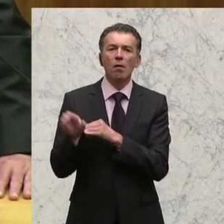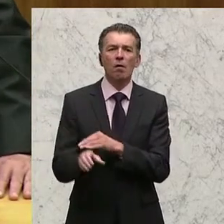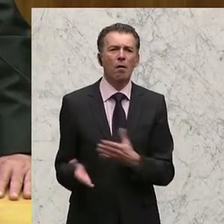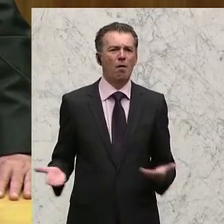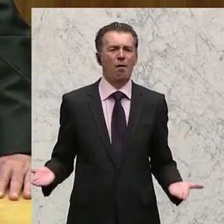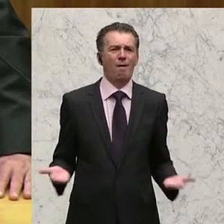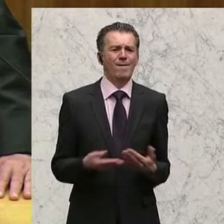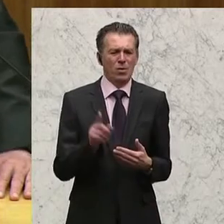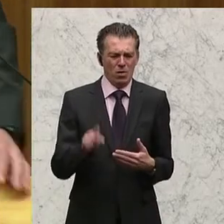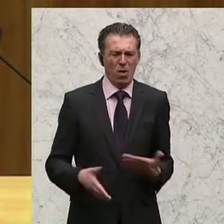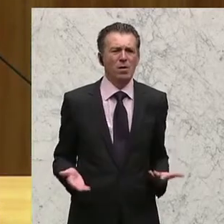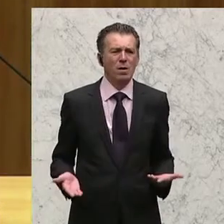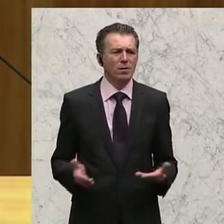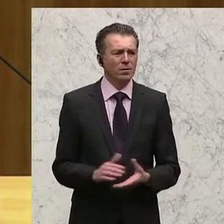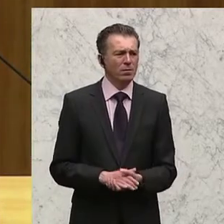denn dahin?